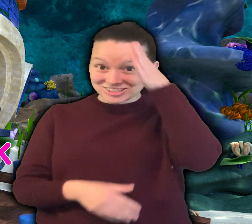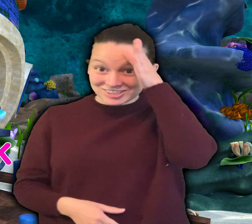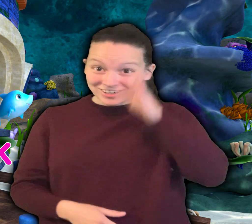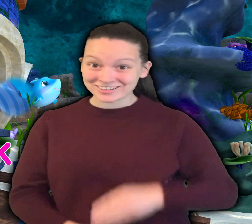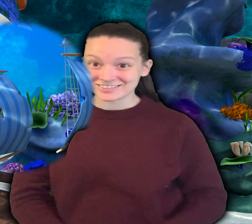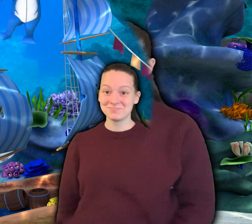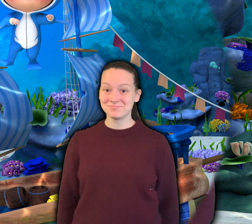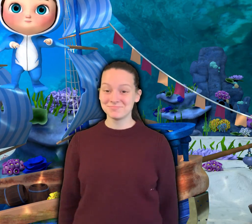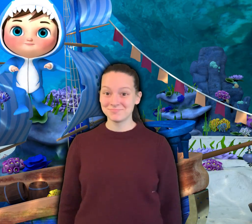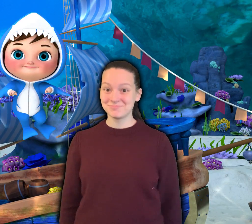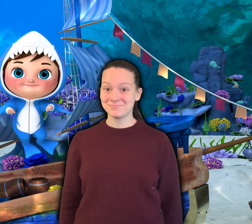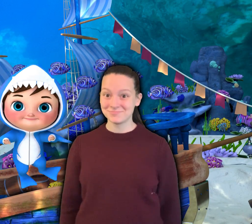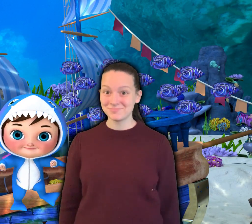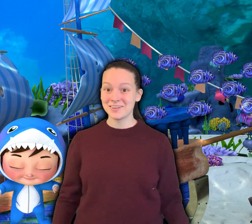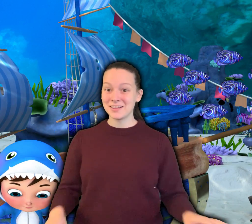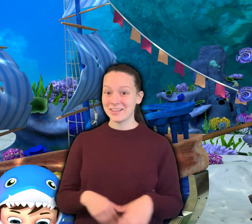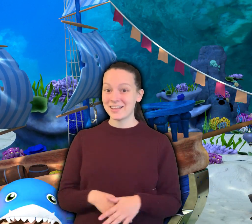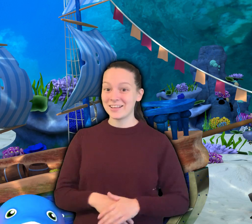baby